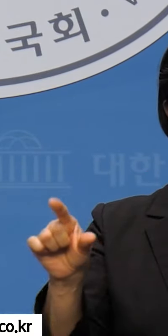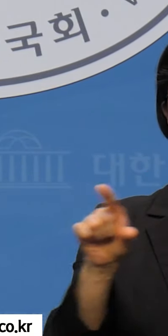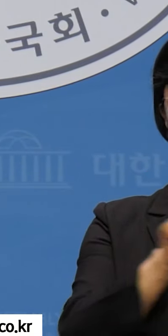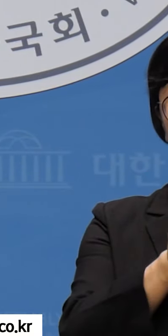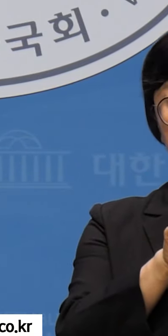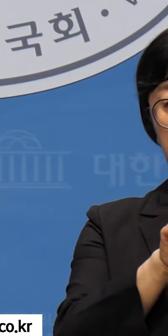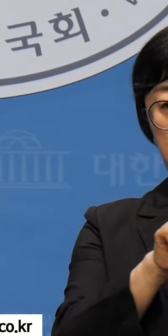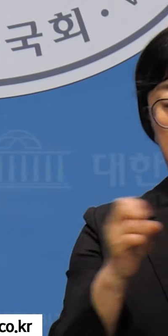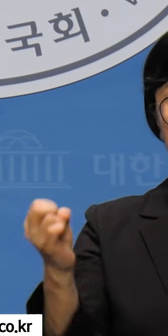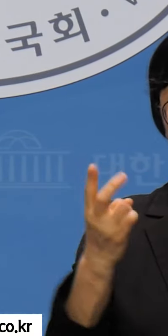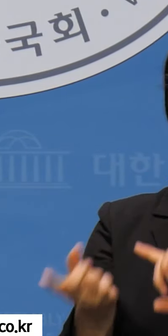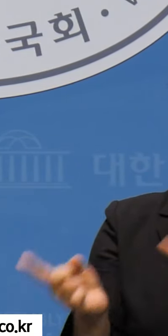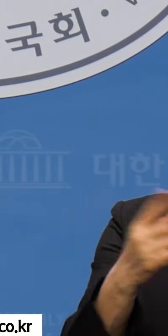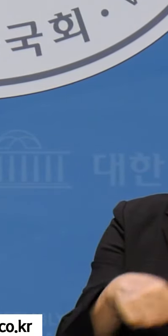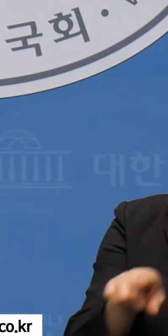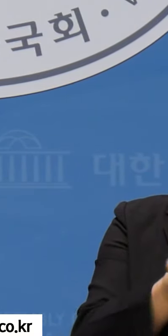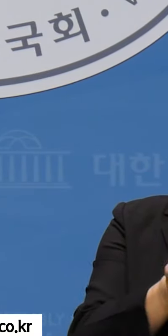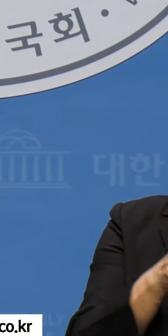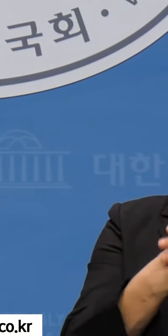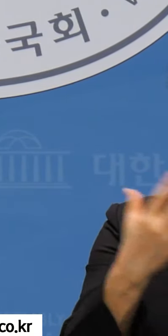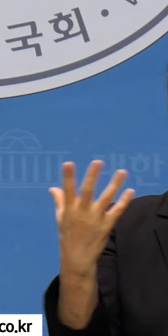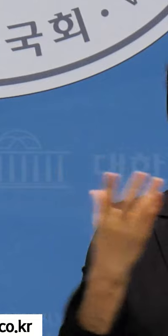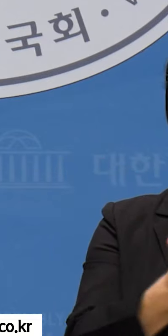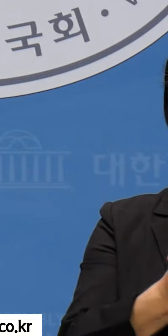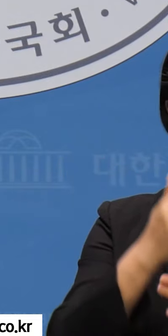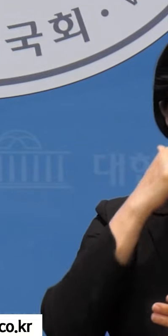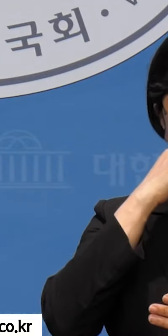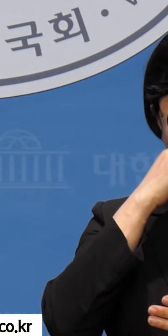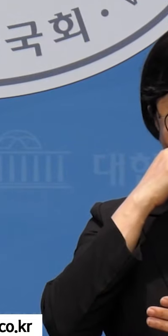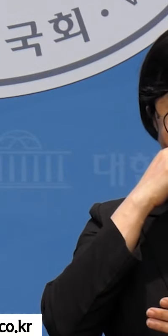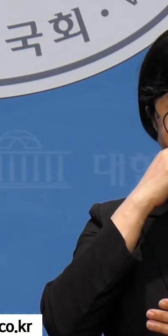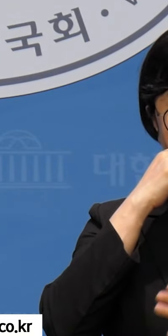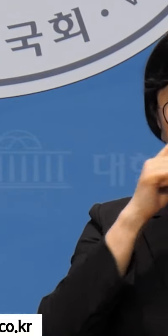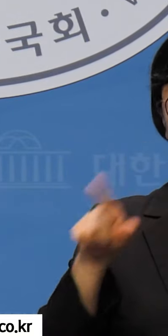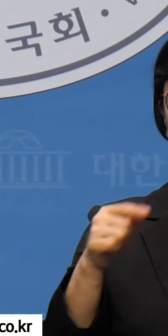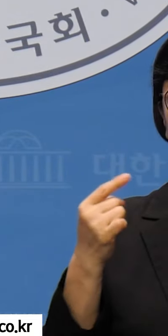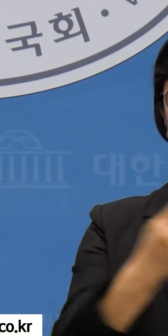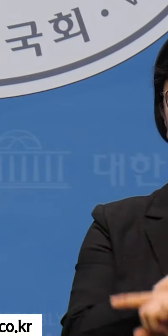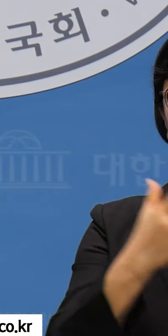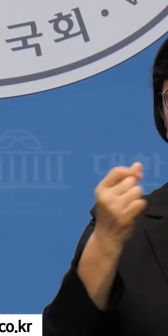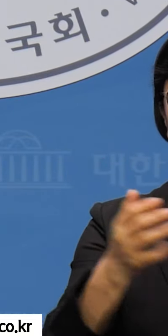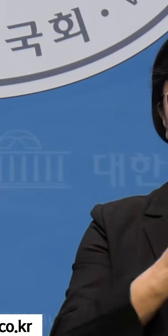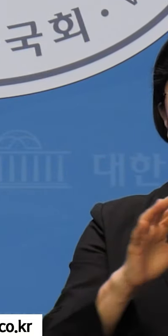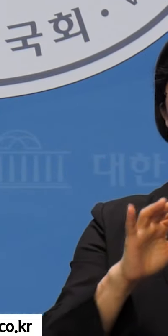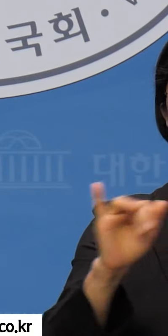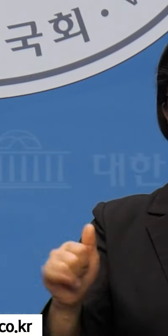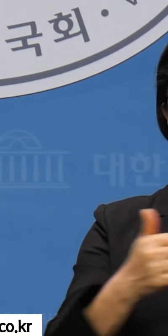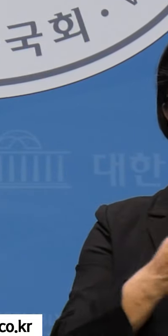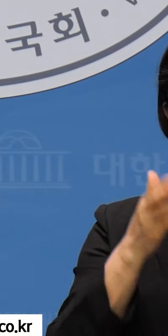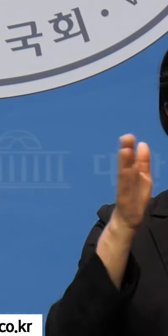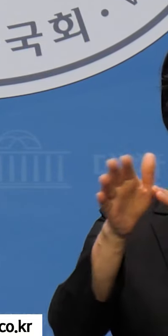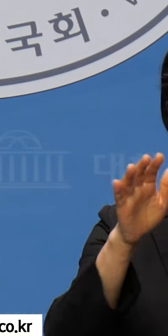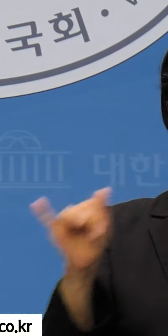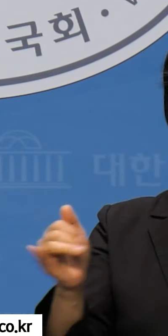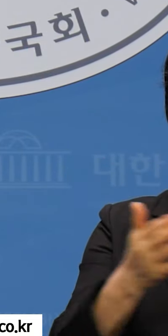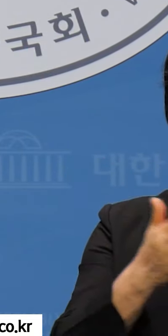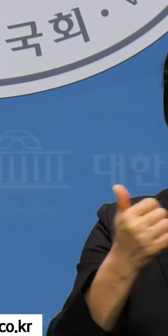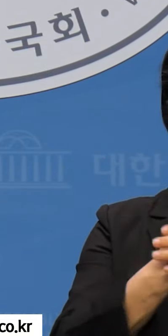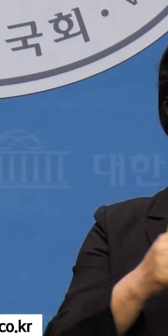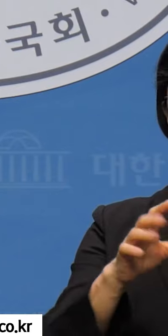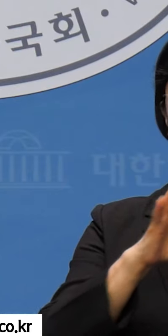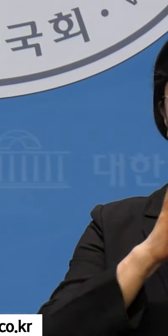신뢰를 되찾기에는 아직 미완의 개선안이다. 즉 국민과 전문가 그리고